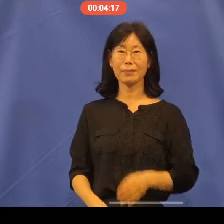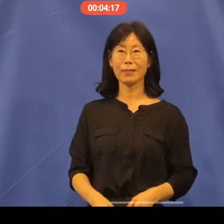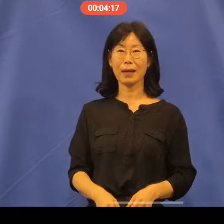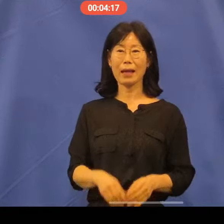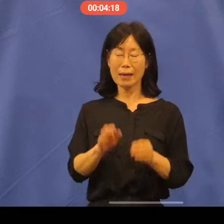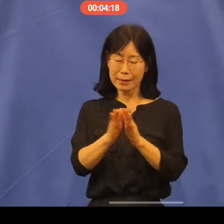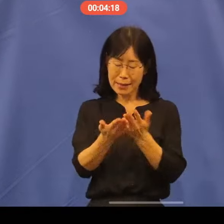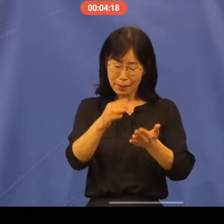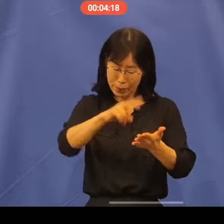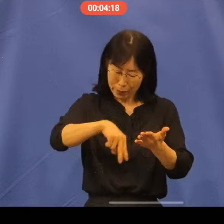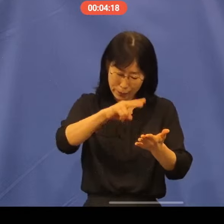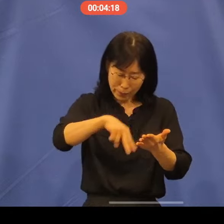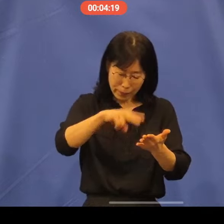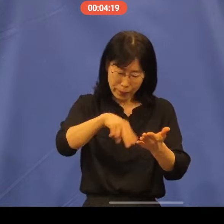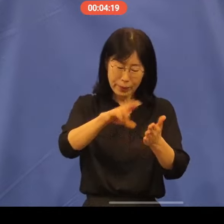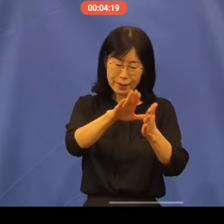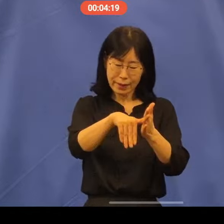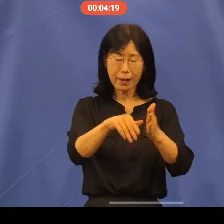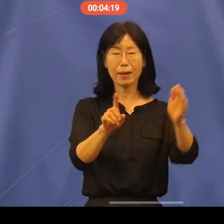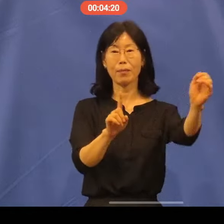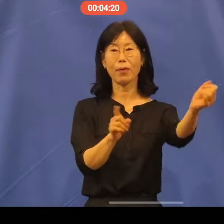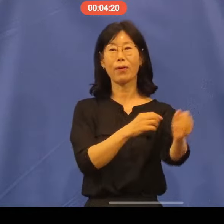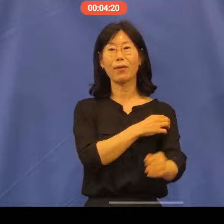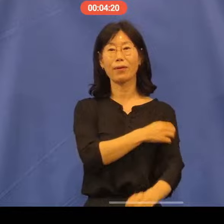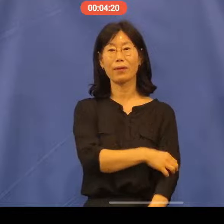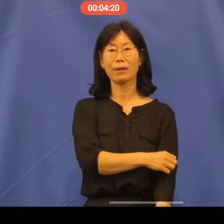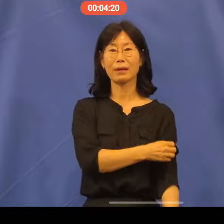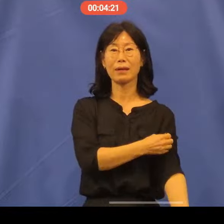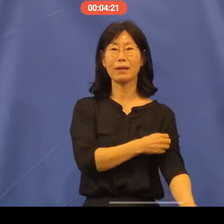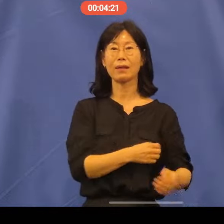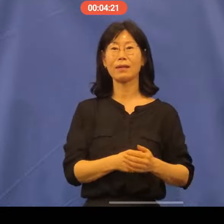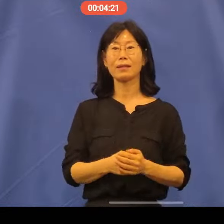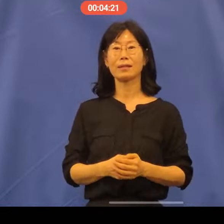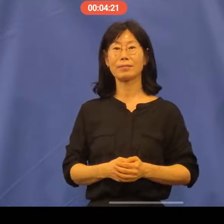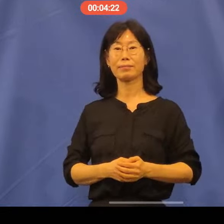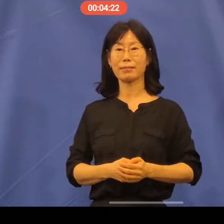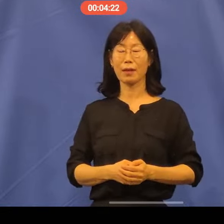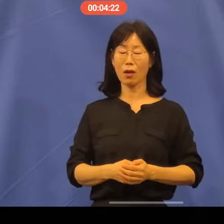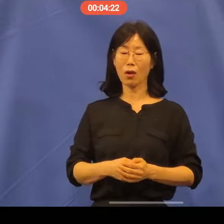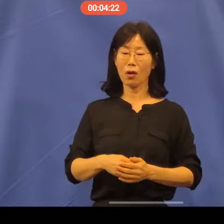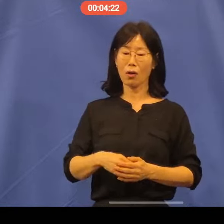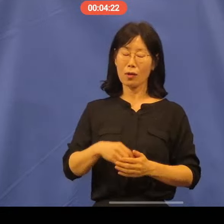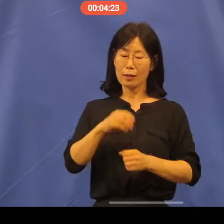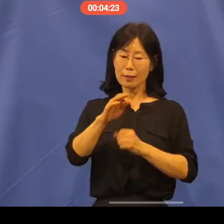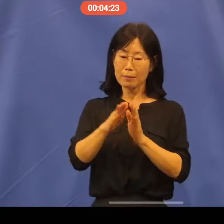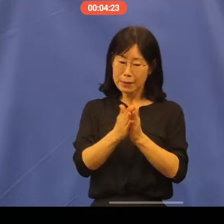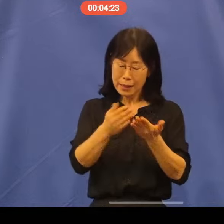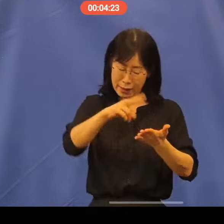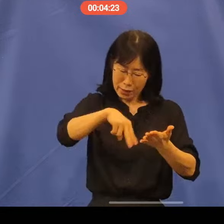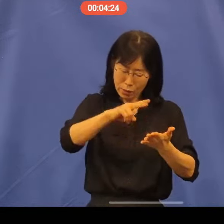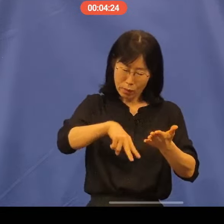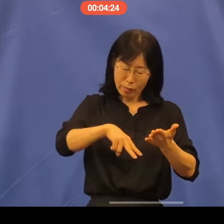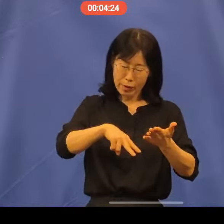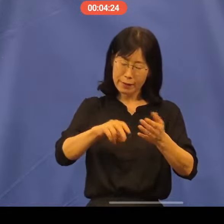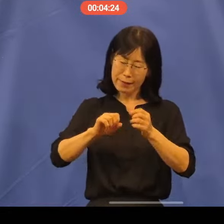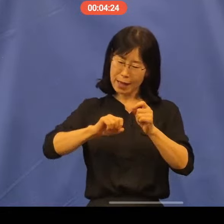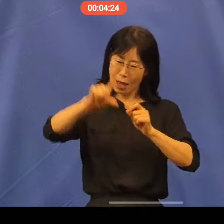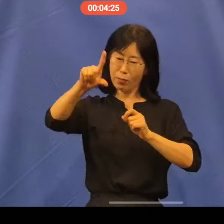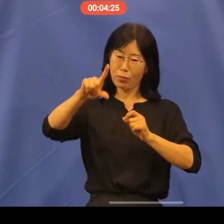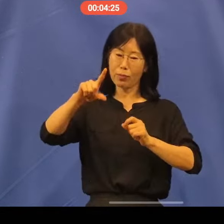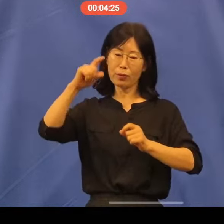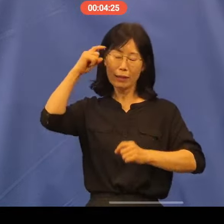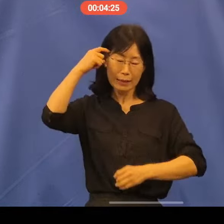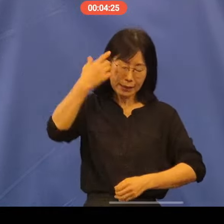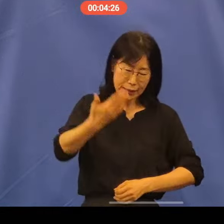읽으면 늘 그 인문학의 그 안으로 들어가 보면 전부 다 질문이에요. 답을 하지 않아요. 답이 없죠. 세상에 어떻게